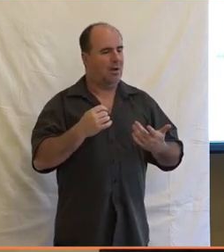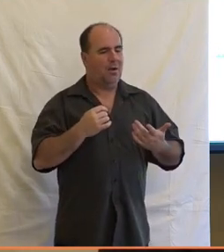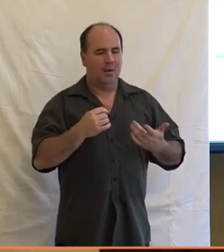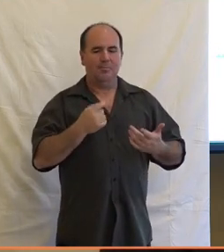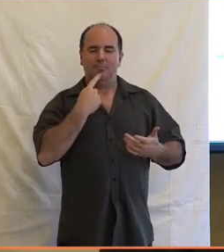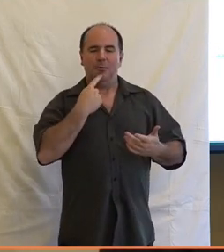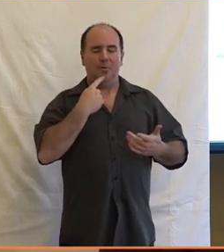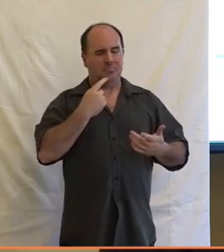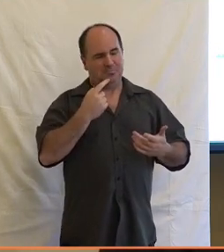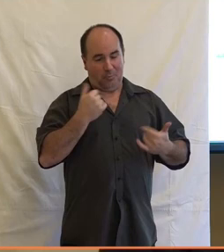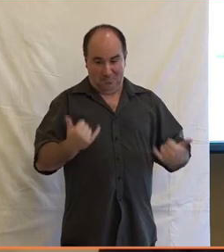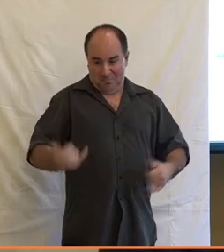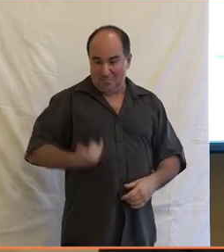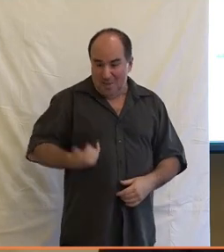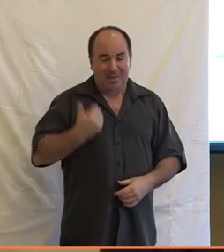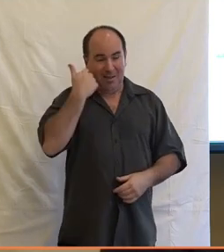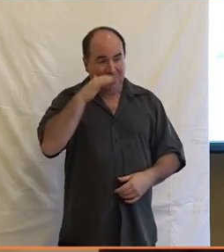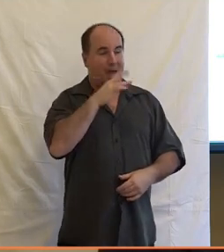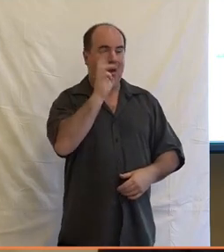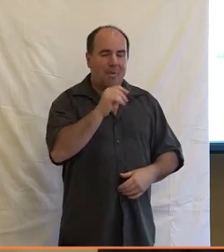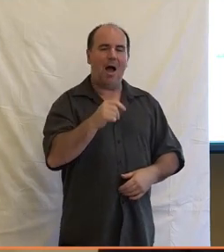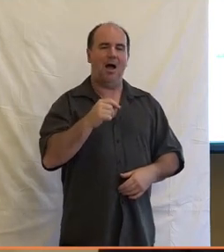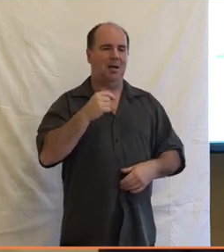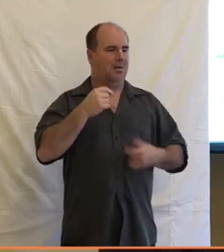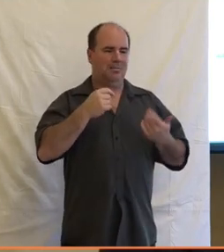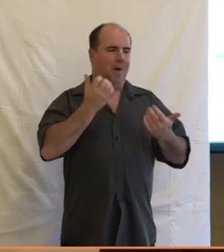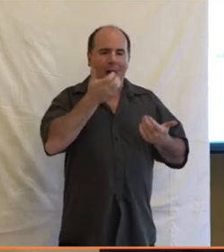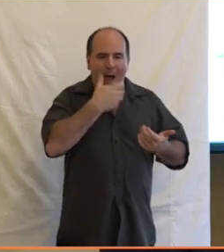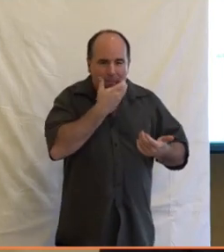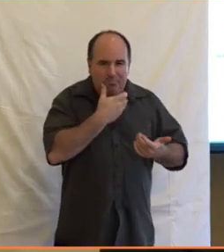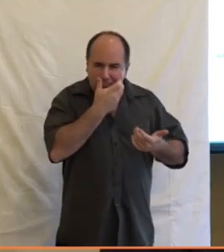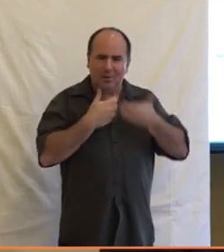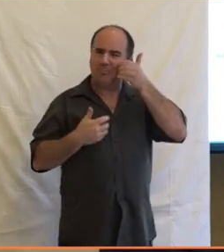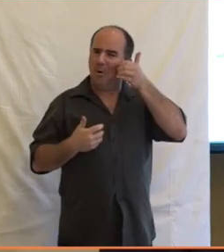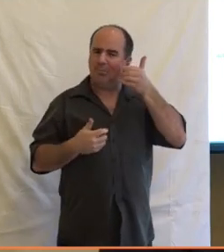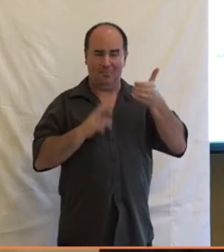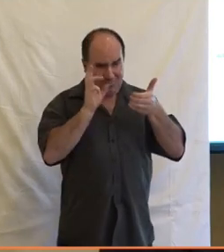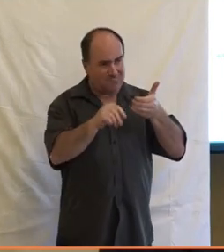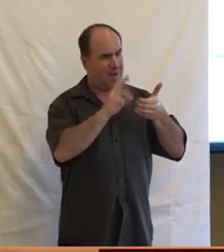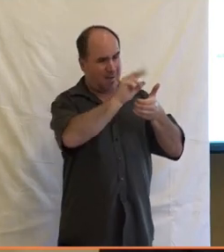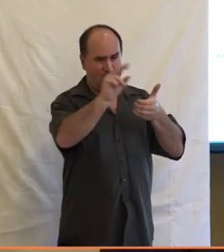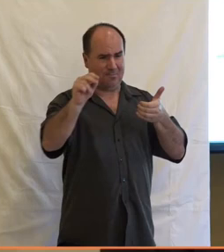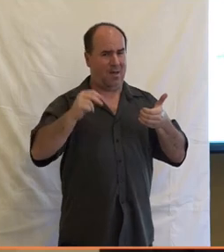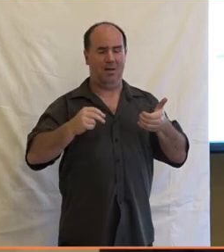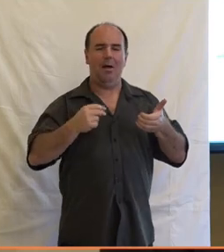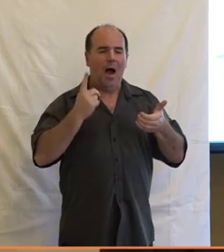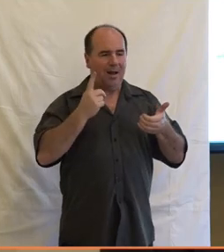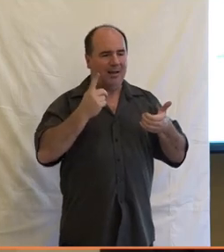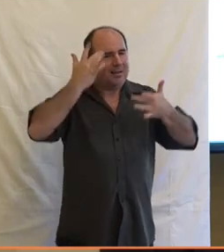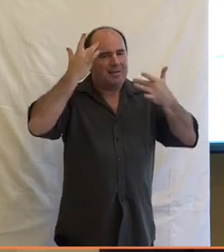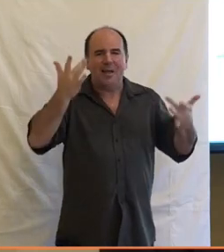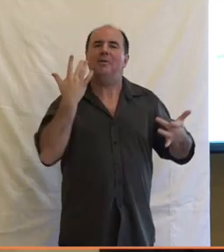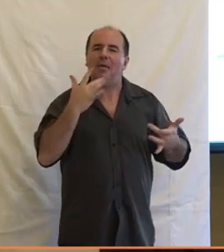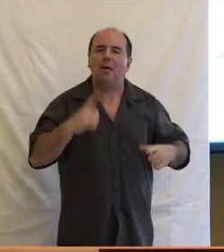s nejnovějšími technologiemi, kteří nemají žádné zdravotní omezení, ale vlastně to rozhraní, které oni navrhují, má používat